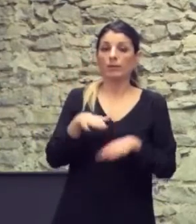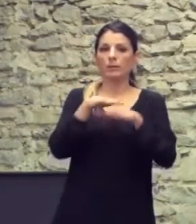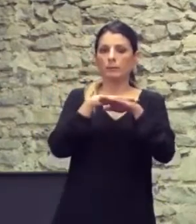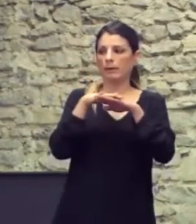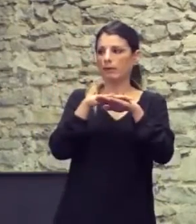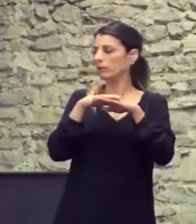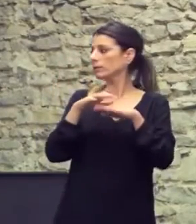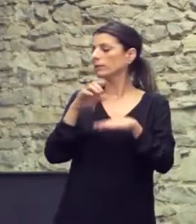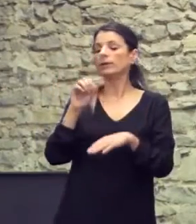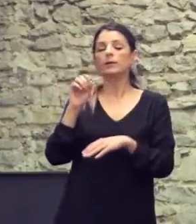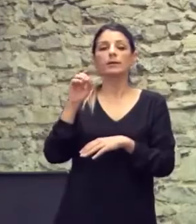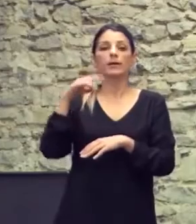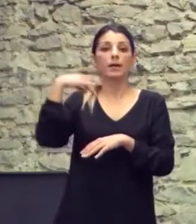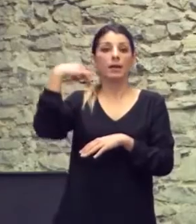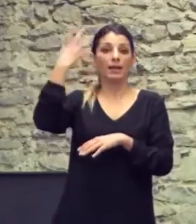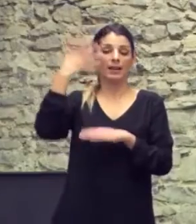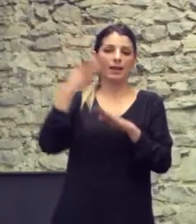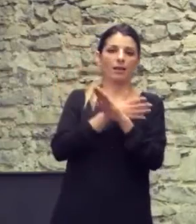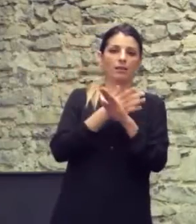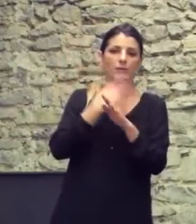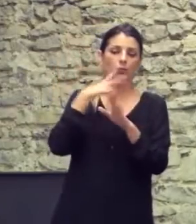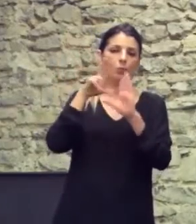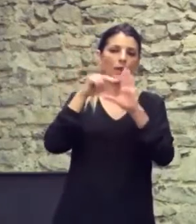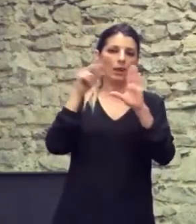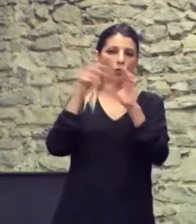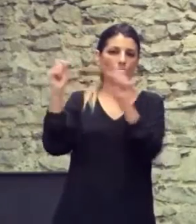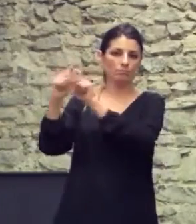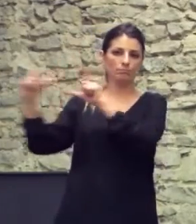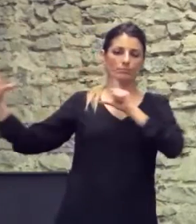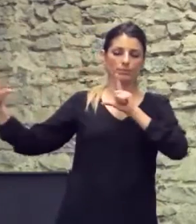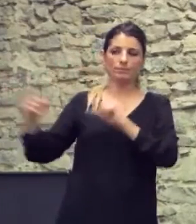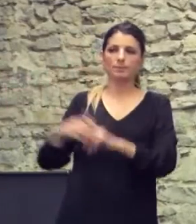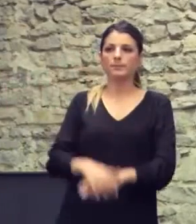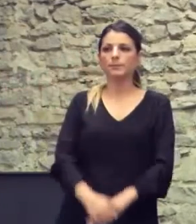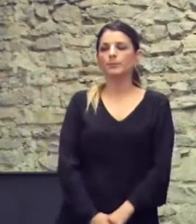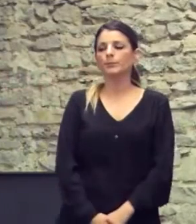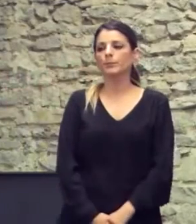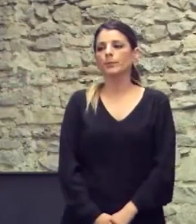barkatu, ideia aipatu baino lehen bideo bat jarriko dizuet, ze demonio.